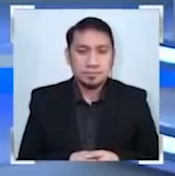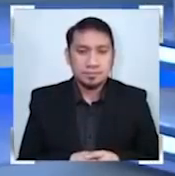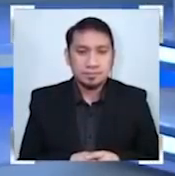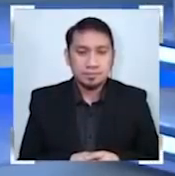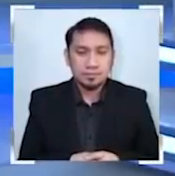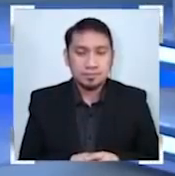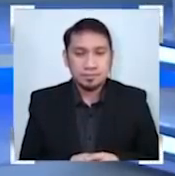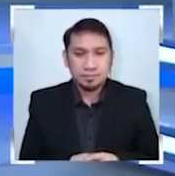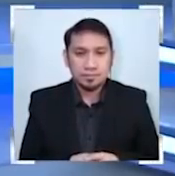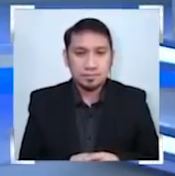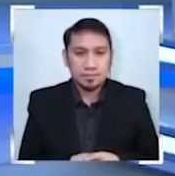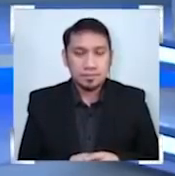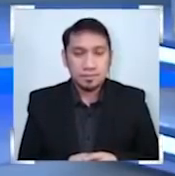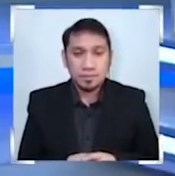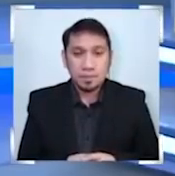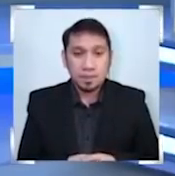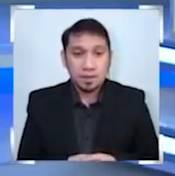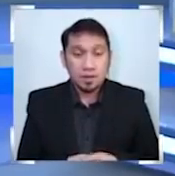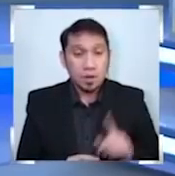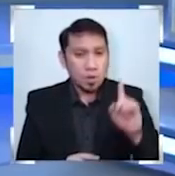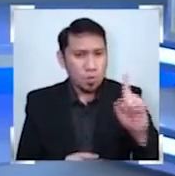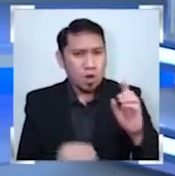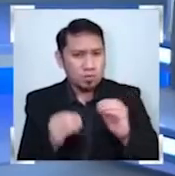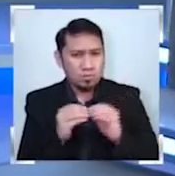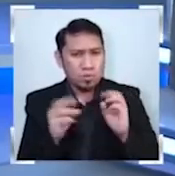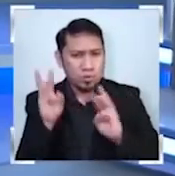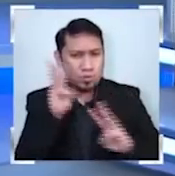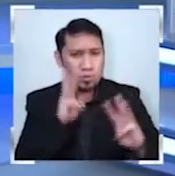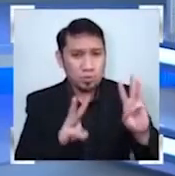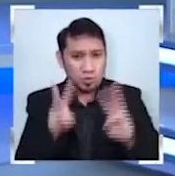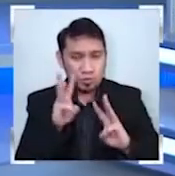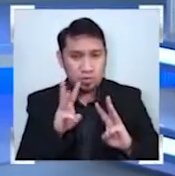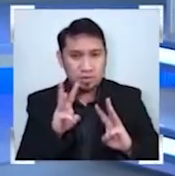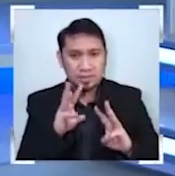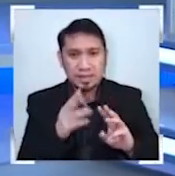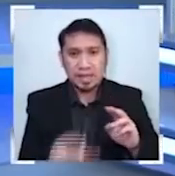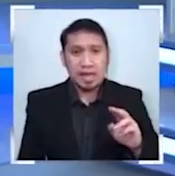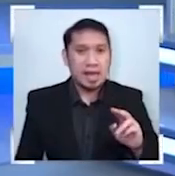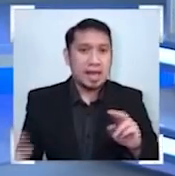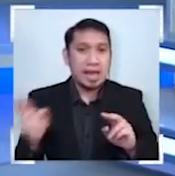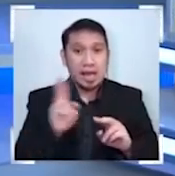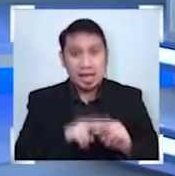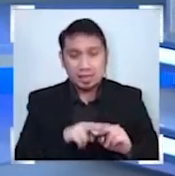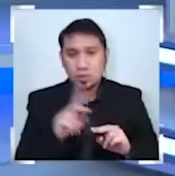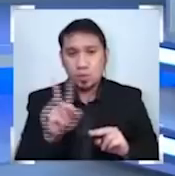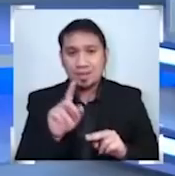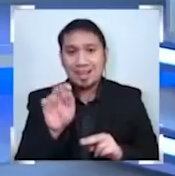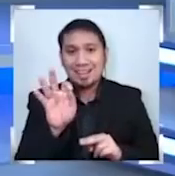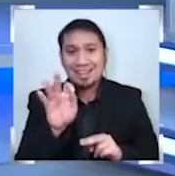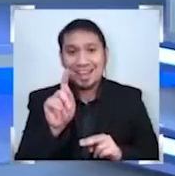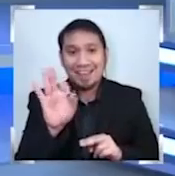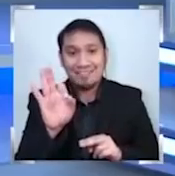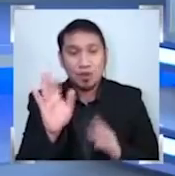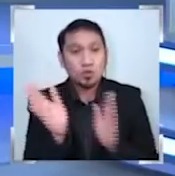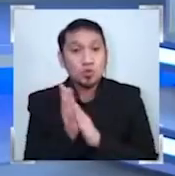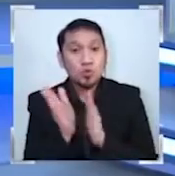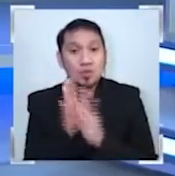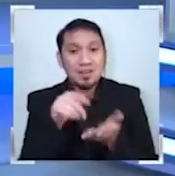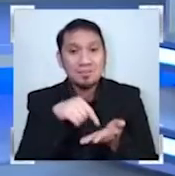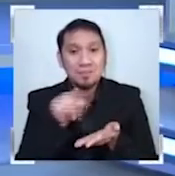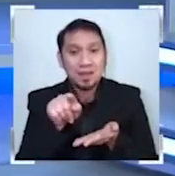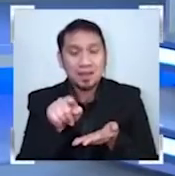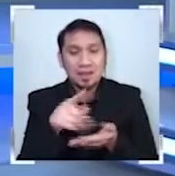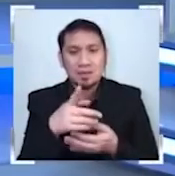Isa pang alalahanin ang posibilidad ng taas matrikula dahil sa grupo ng mga pribadong paaralan ay para makasabay sa new